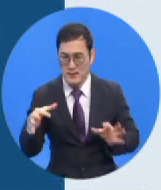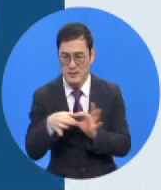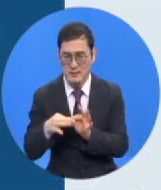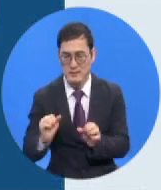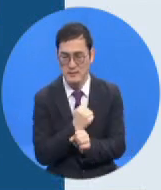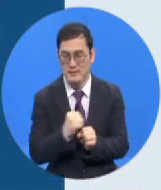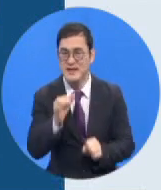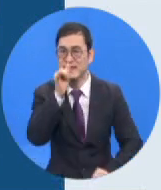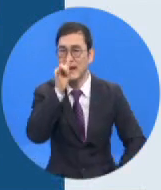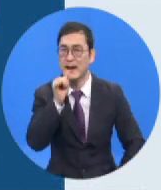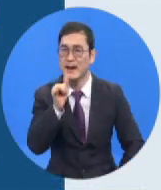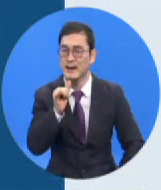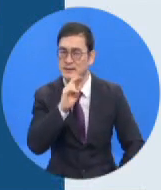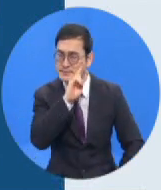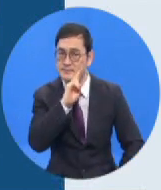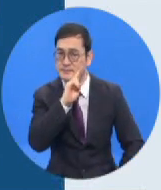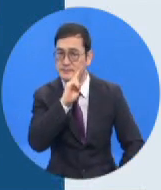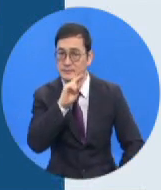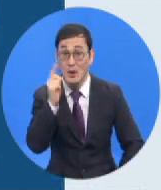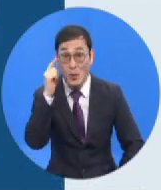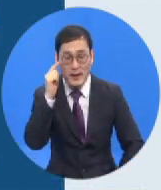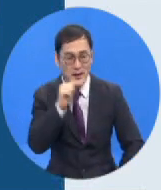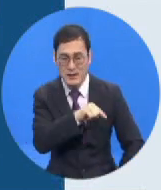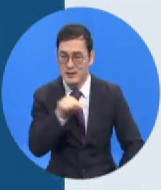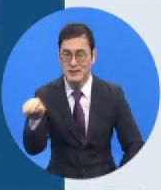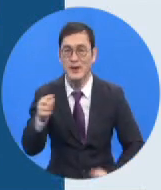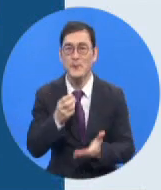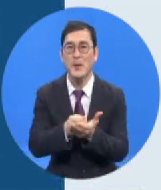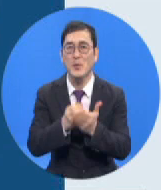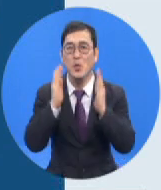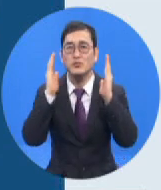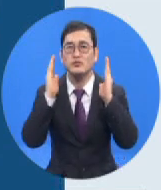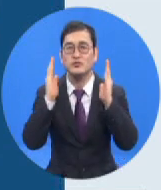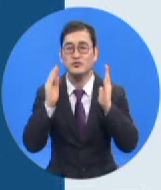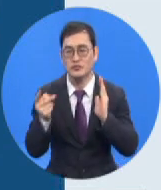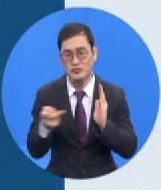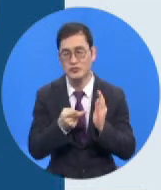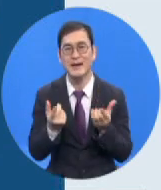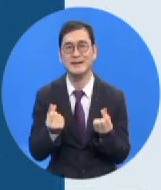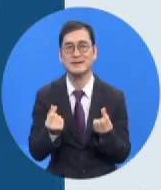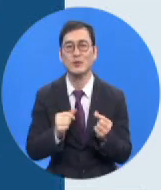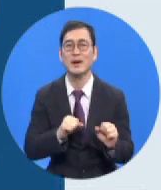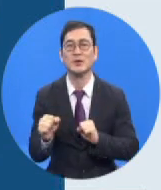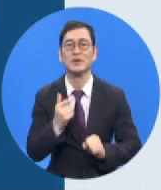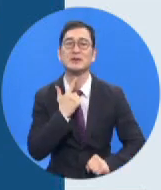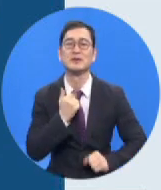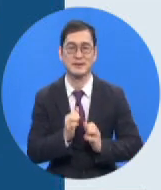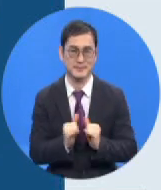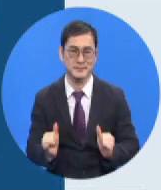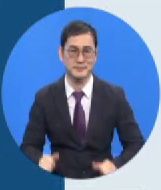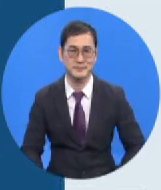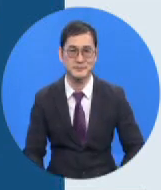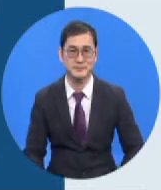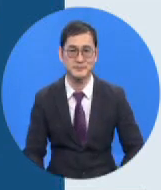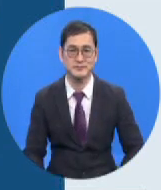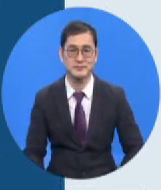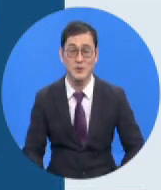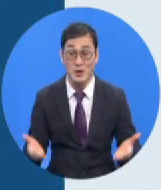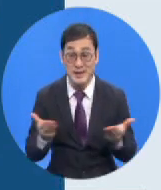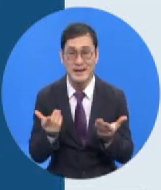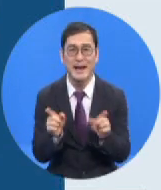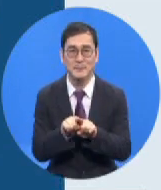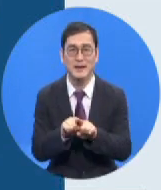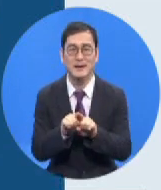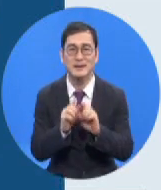사람이 사법연수원 36기 동기이기도 하고 2년간 같은 법무법인에서 활동했다, 그만큼 가깝다, 이렇게 주장하고 있는